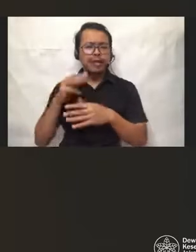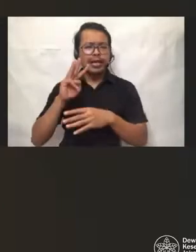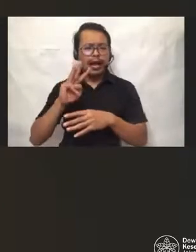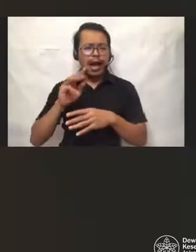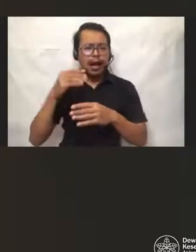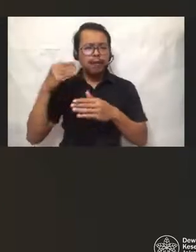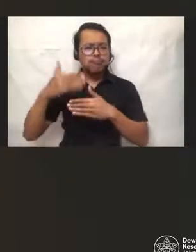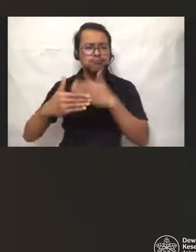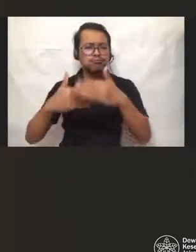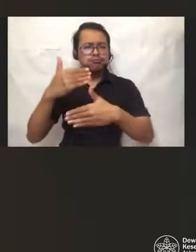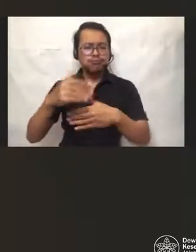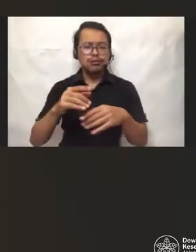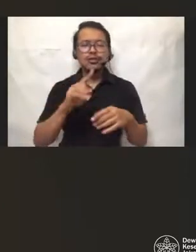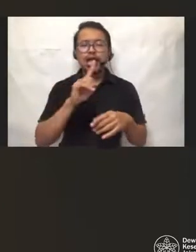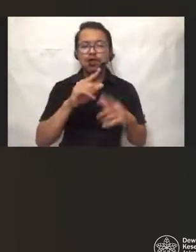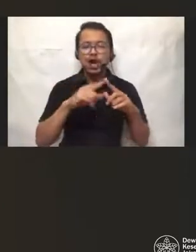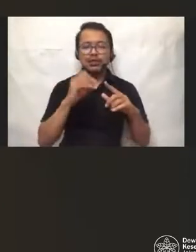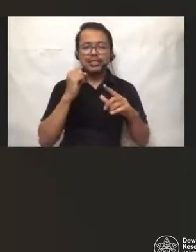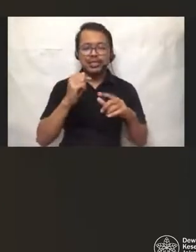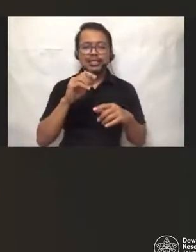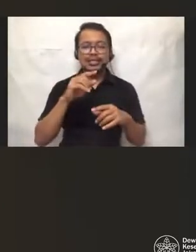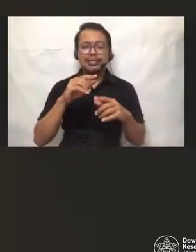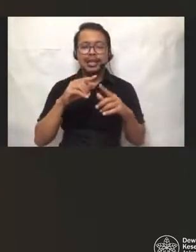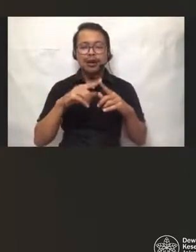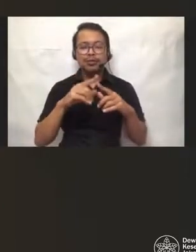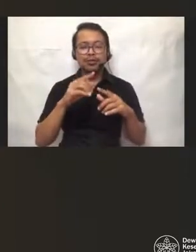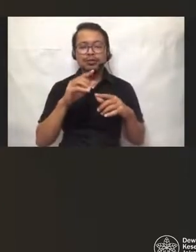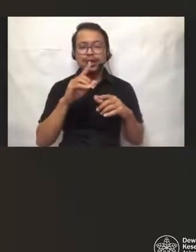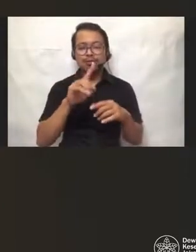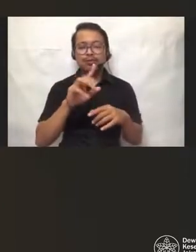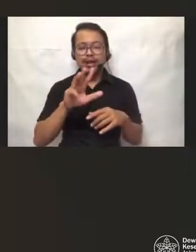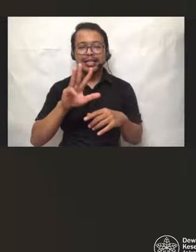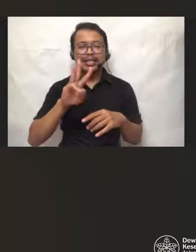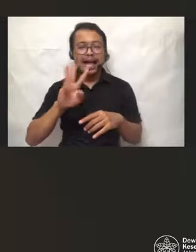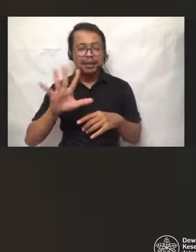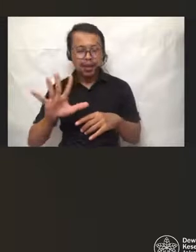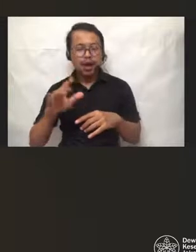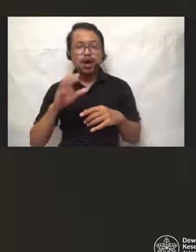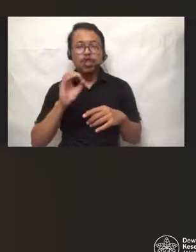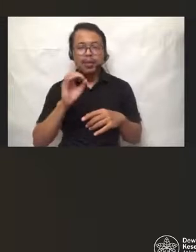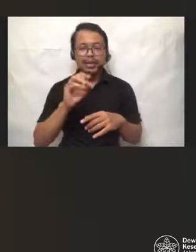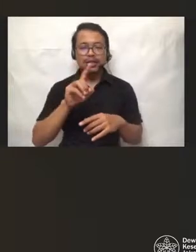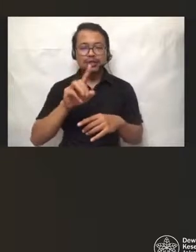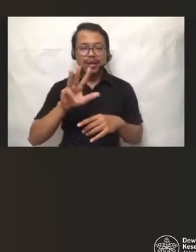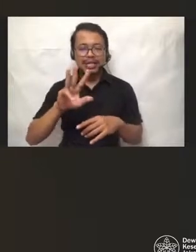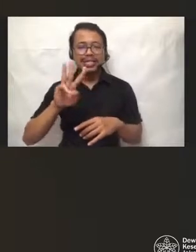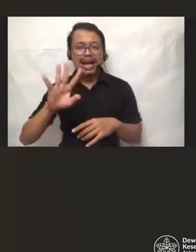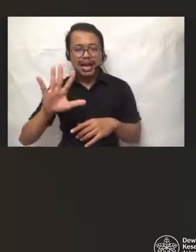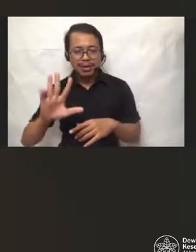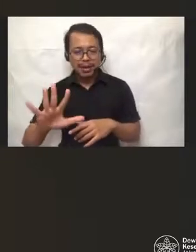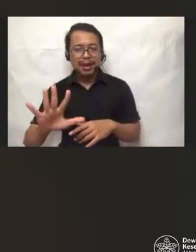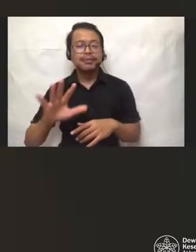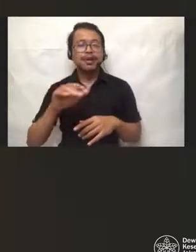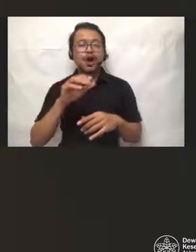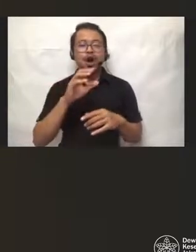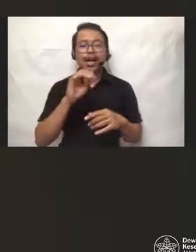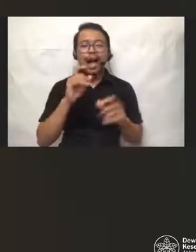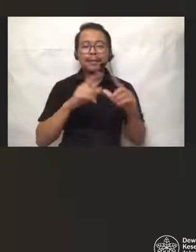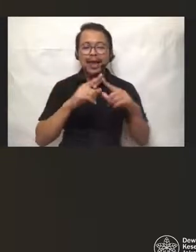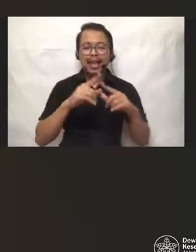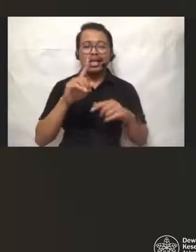Agustus-September 1935, Oktober 1935, April 1936, dan